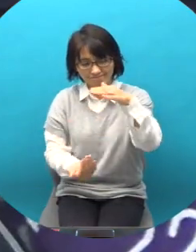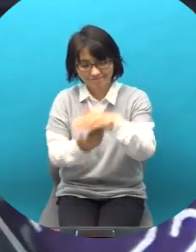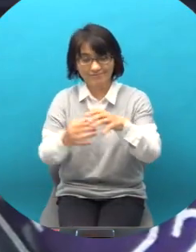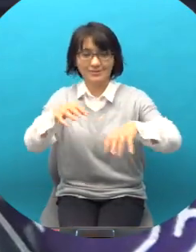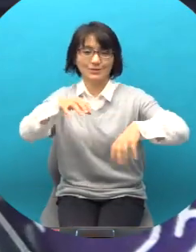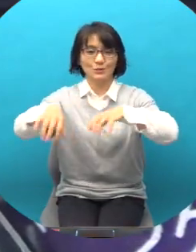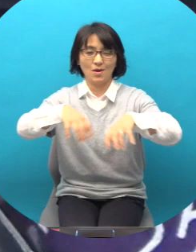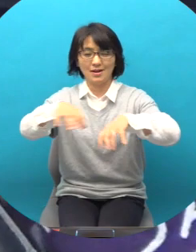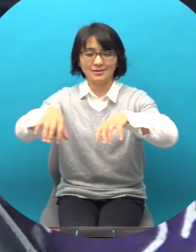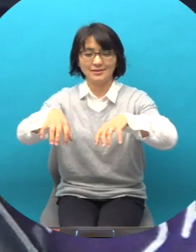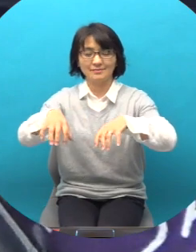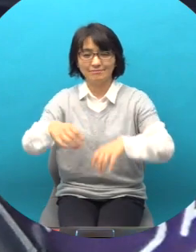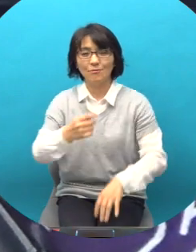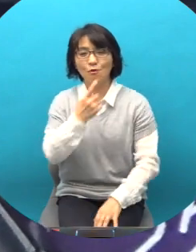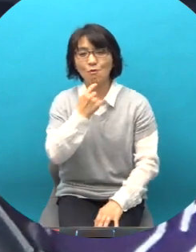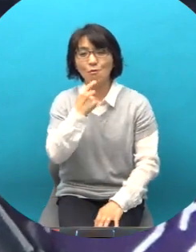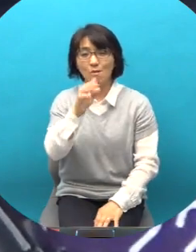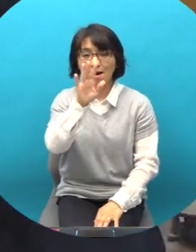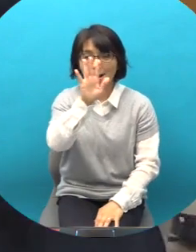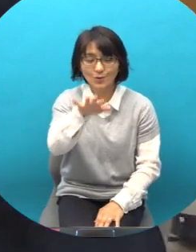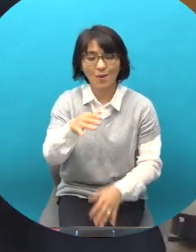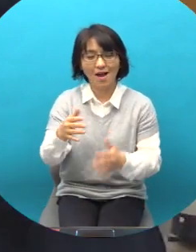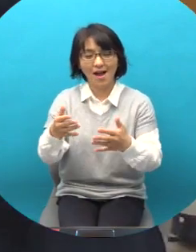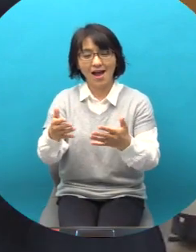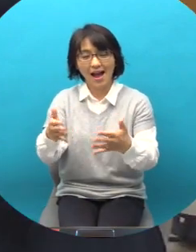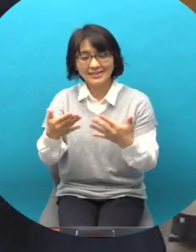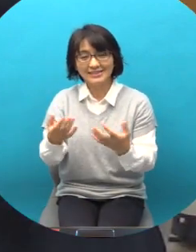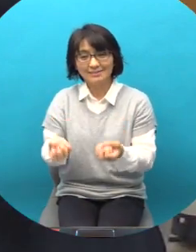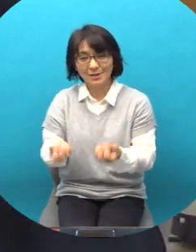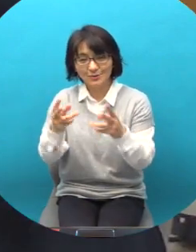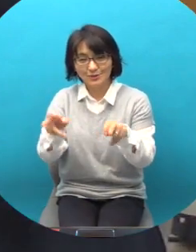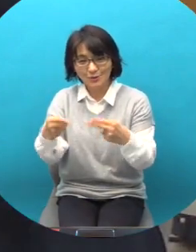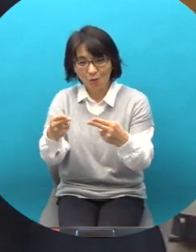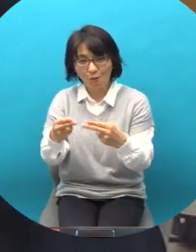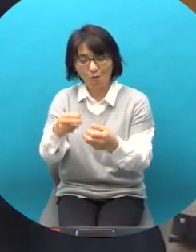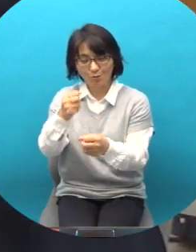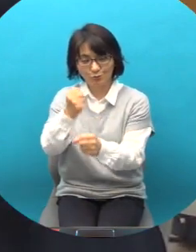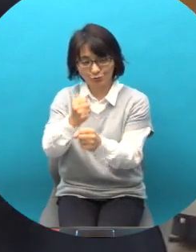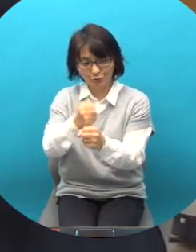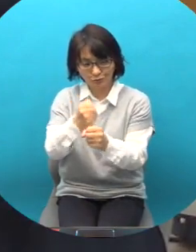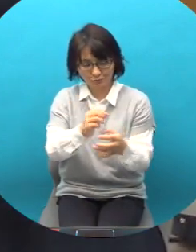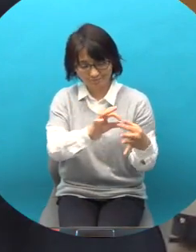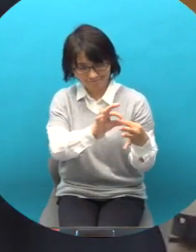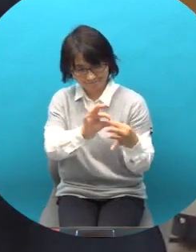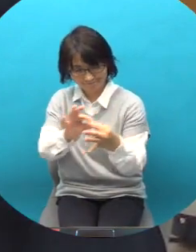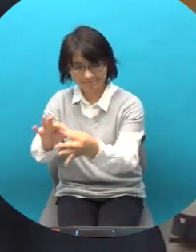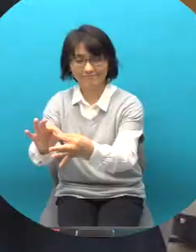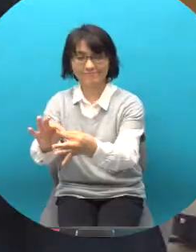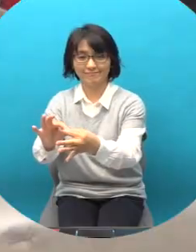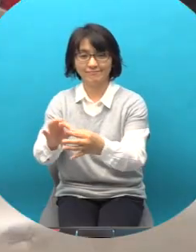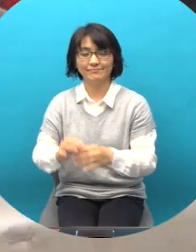ク。お盆を過ぎると秋祭り用の提灯作りへと移っていきます。